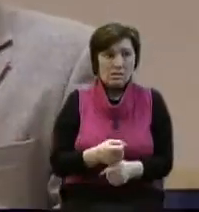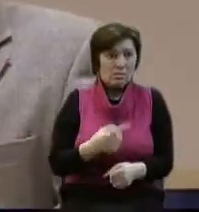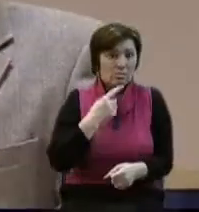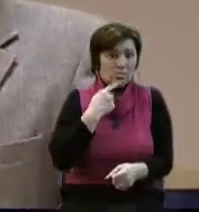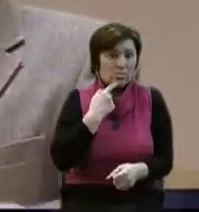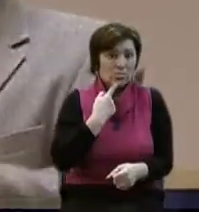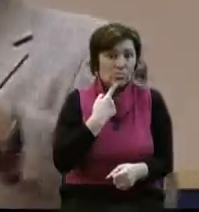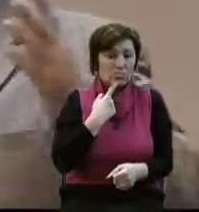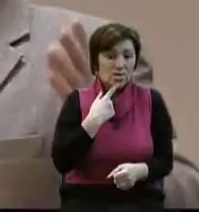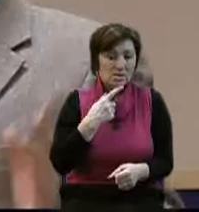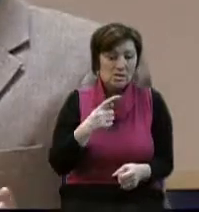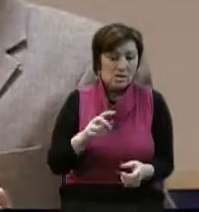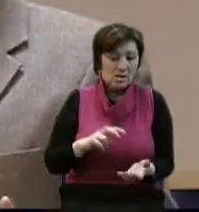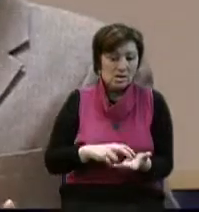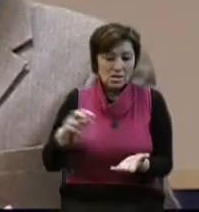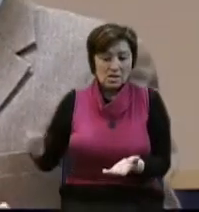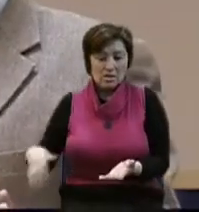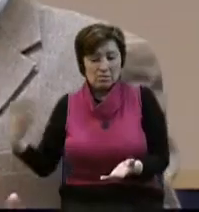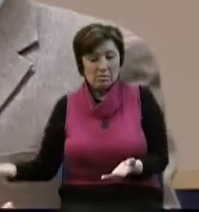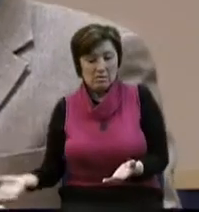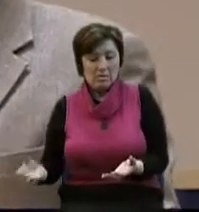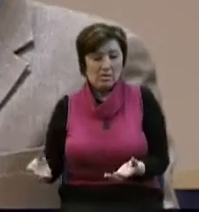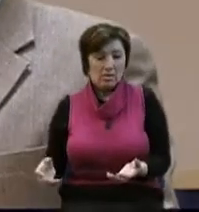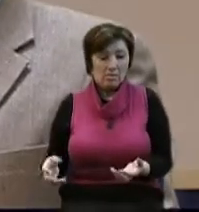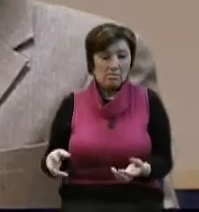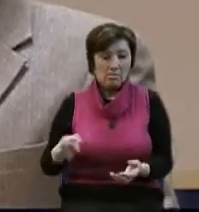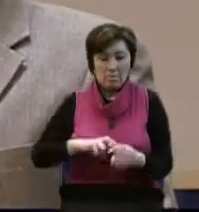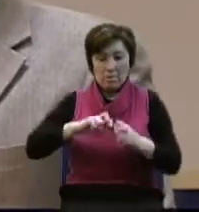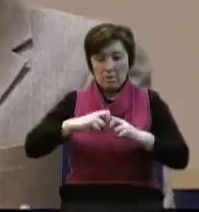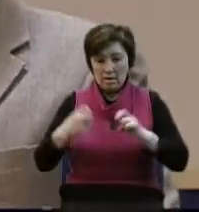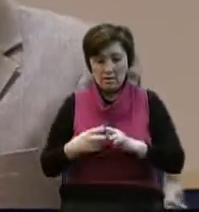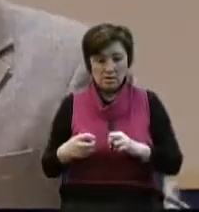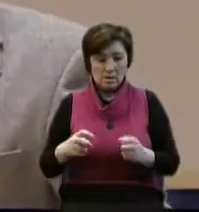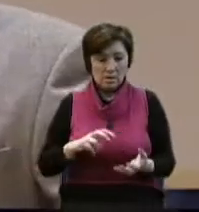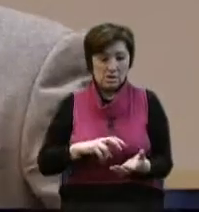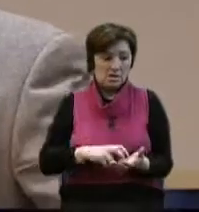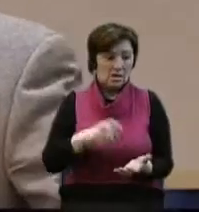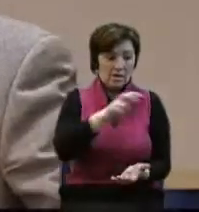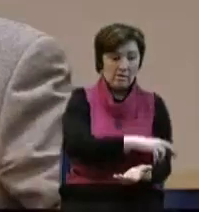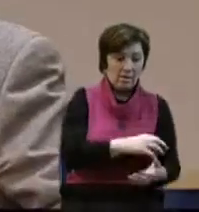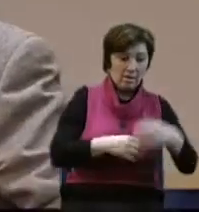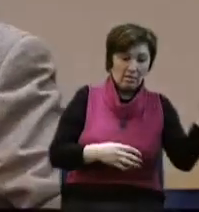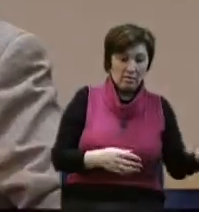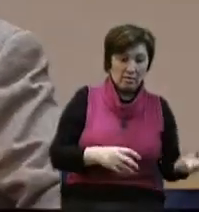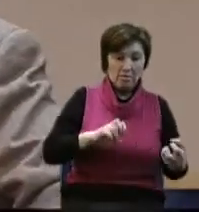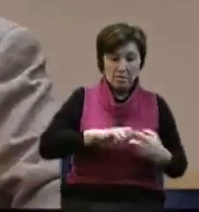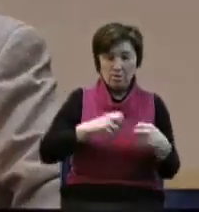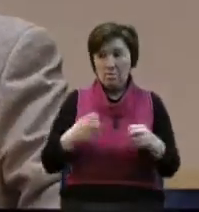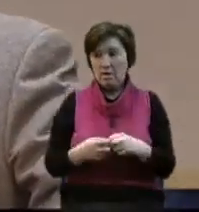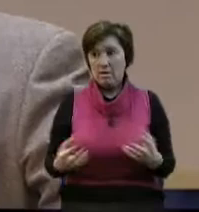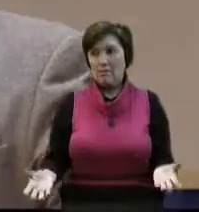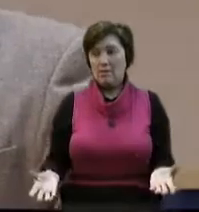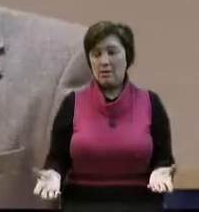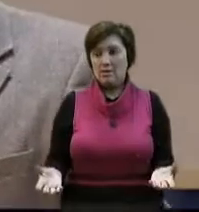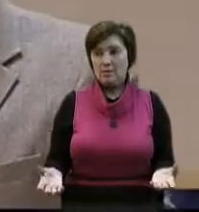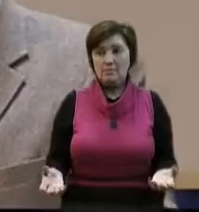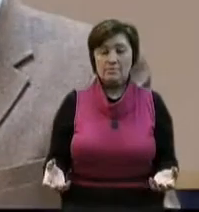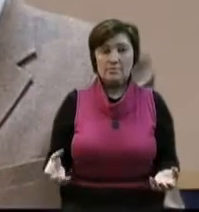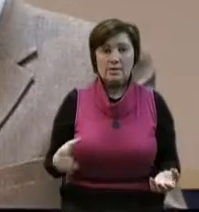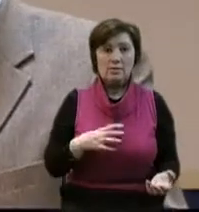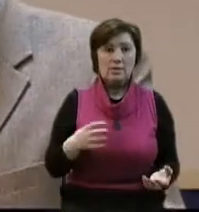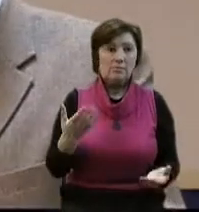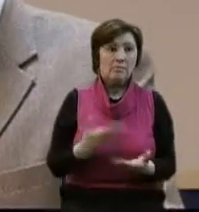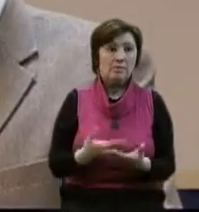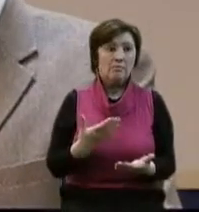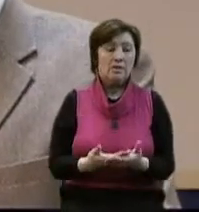вправо, и уже была проблема. По крайней мере, за века было написано примерно